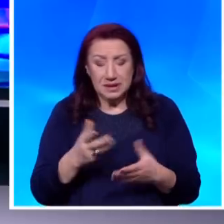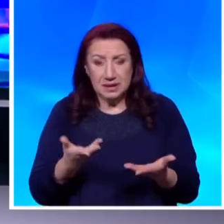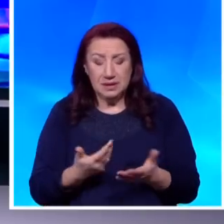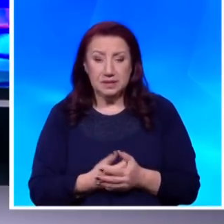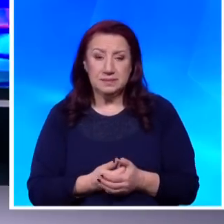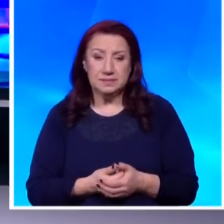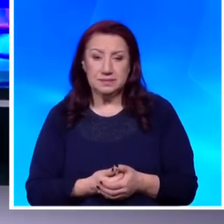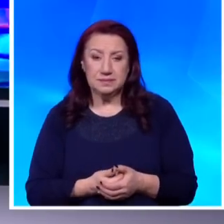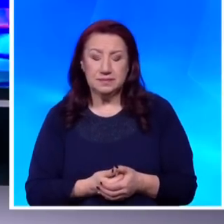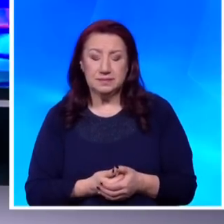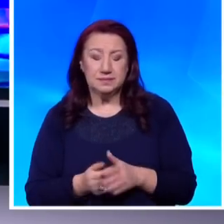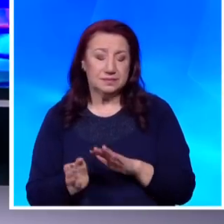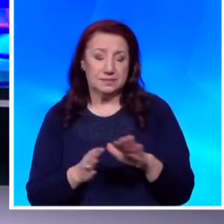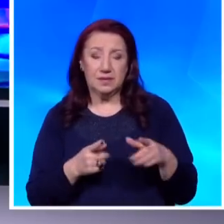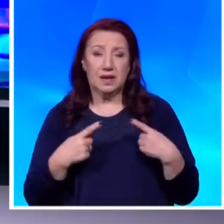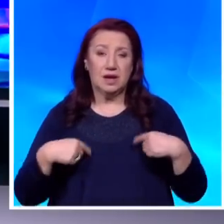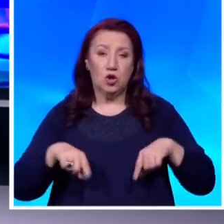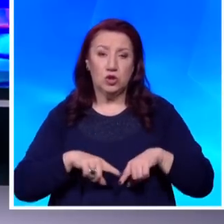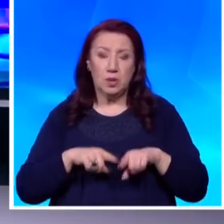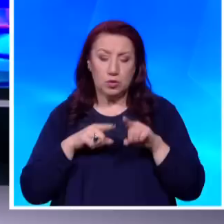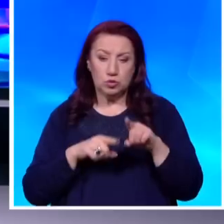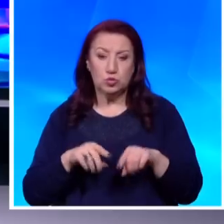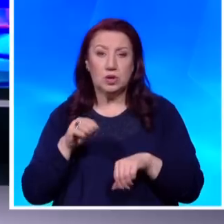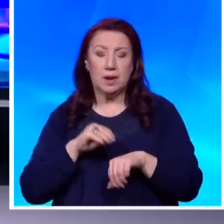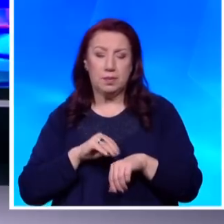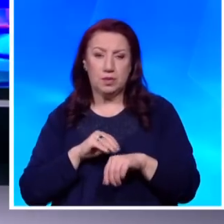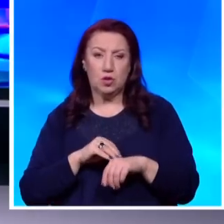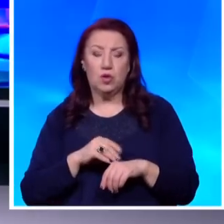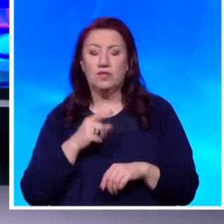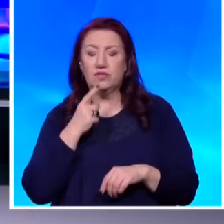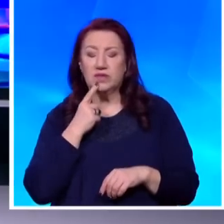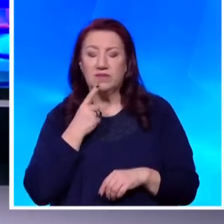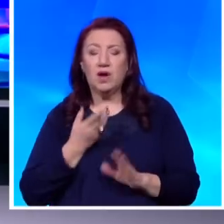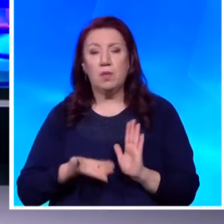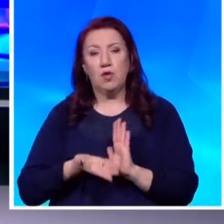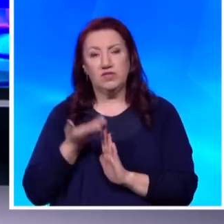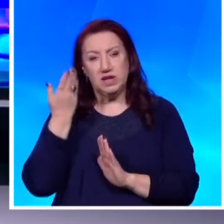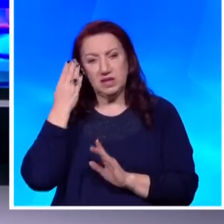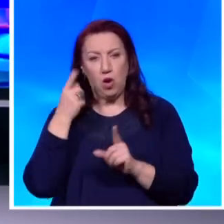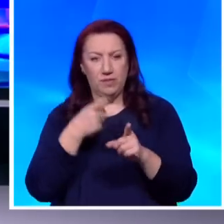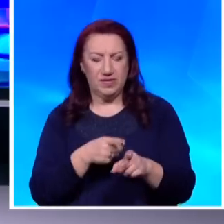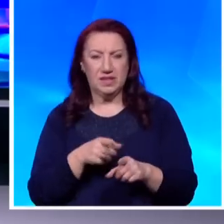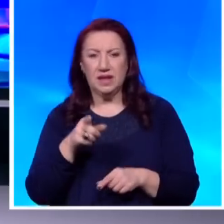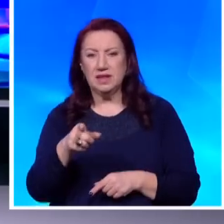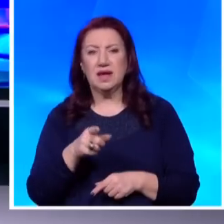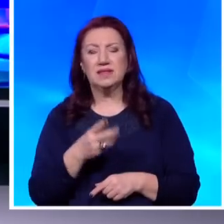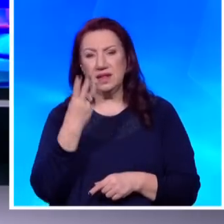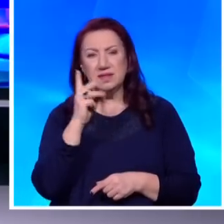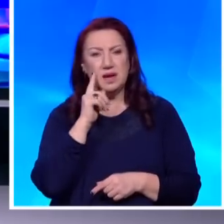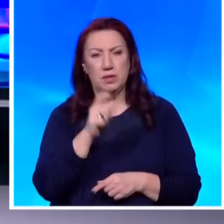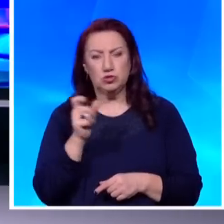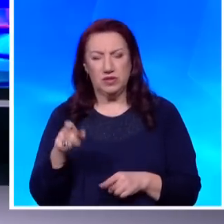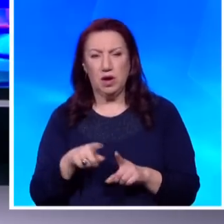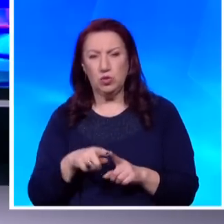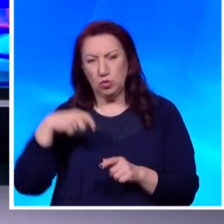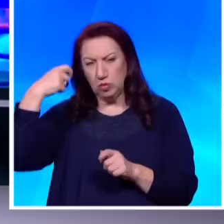Районната прокуратура в Пловдив повдигна обвинение за хулиганство на арестуваните инфлуенсъри. Клип на гавра с дете със специални потребности и